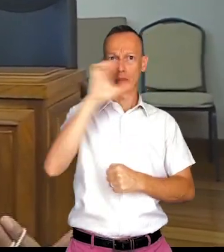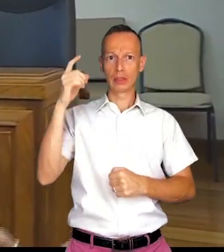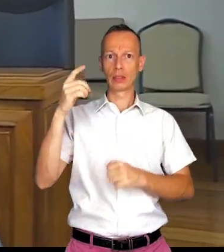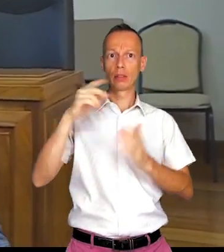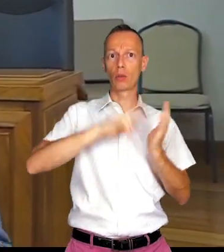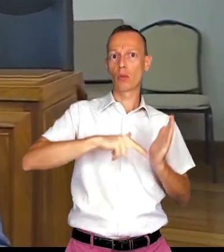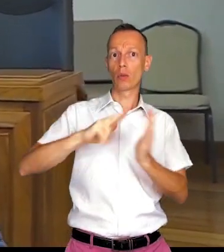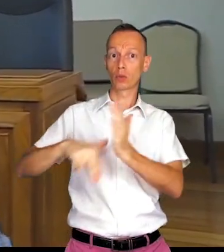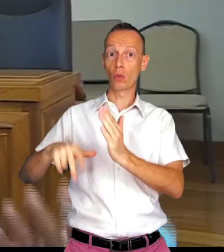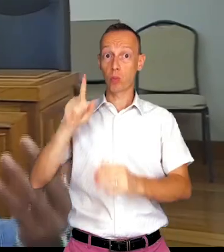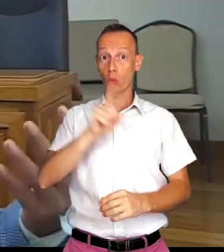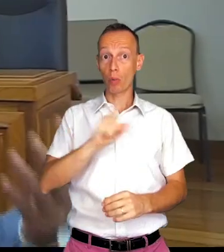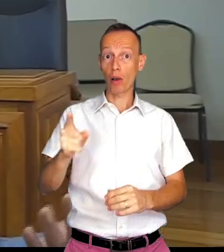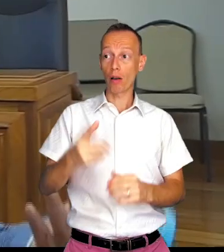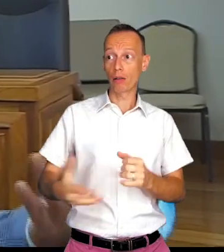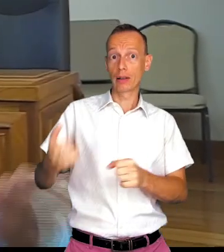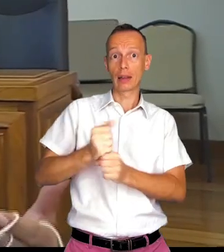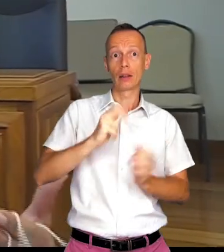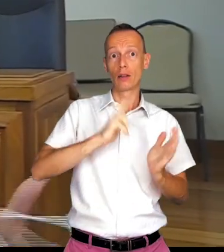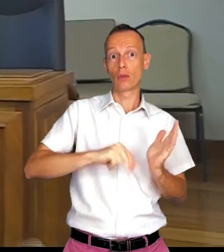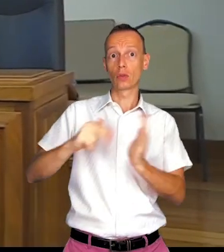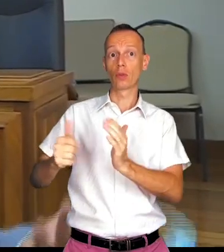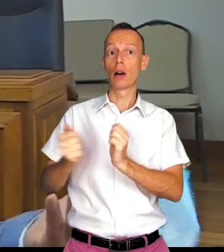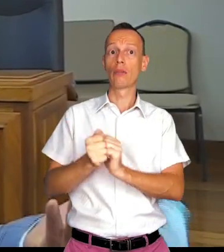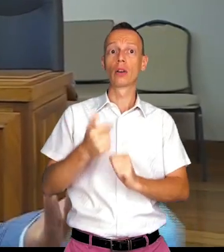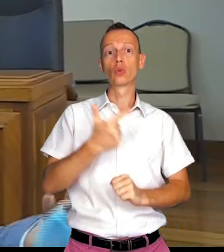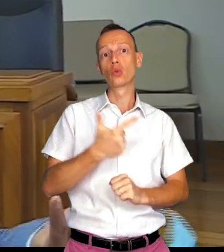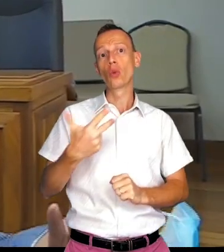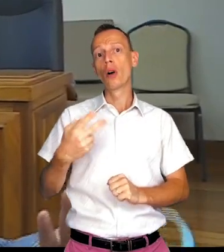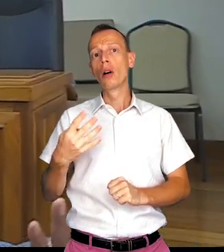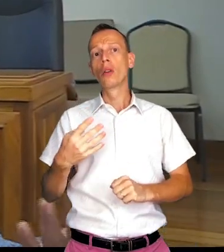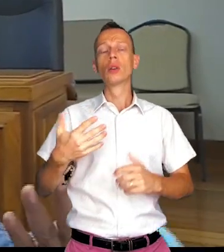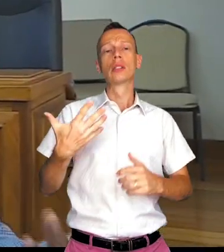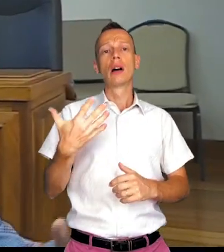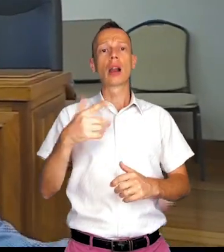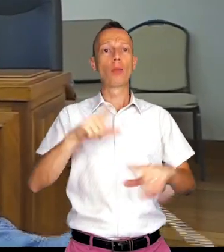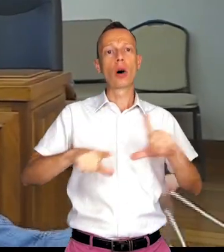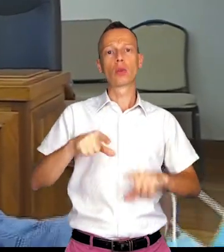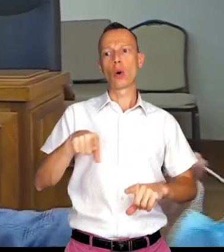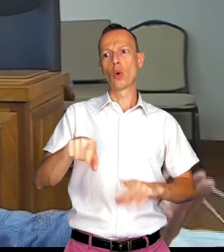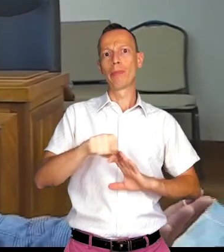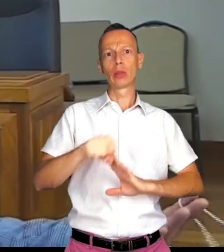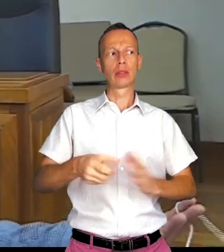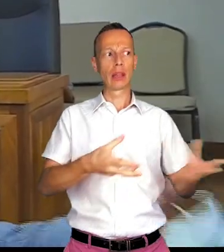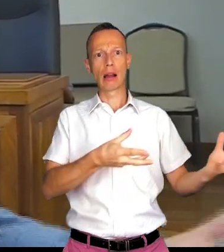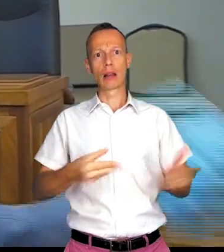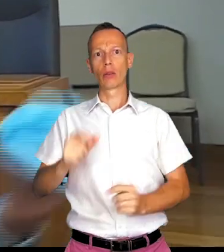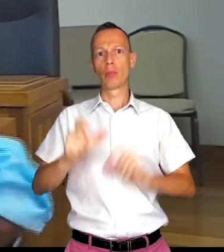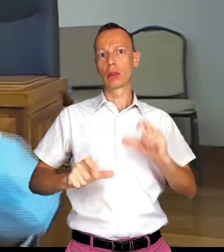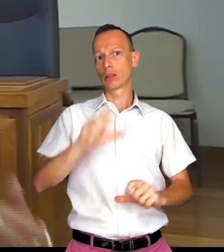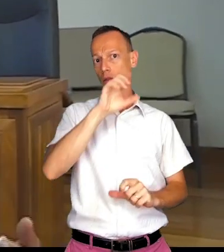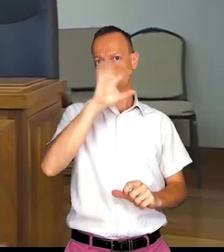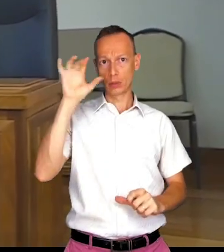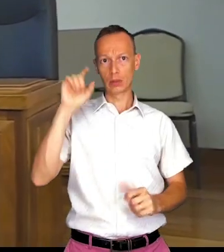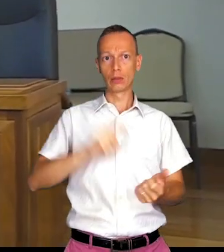une demande de la Polynésie française dans le cadre d'une convention que nous pourrions passer avec 2, 3, 4, 5 laboratoires qui